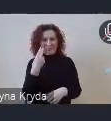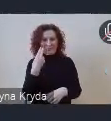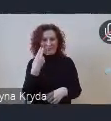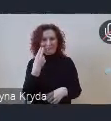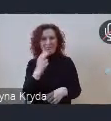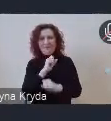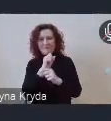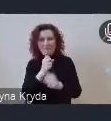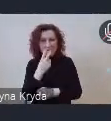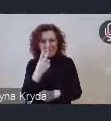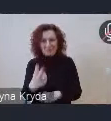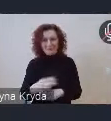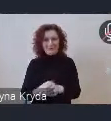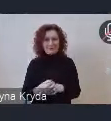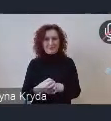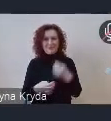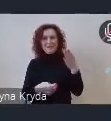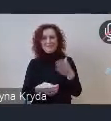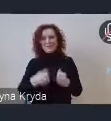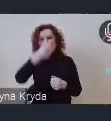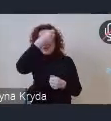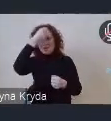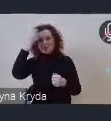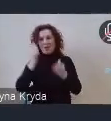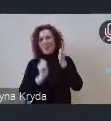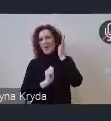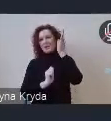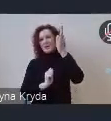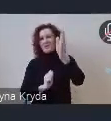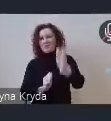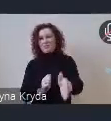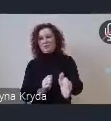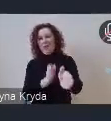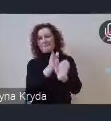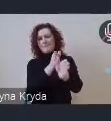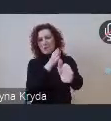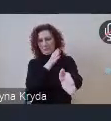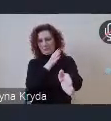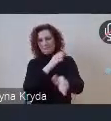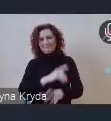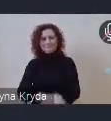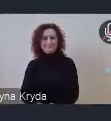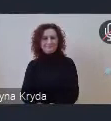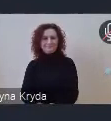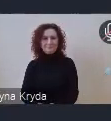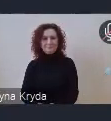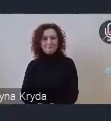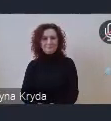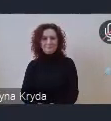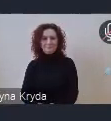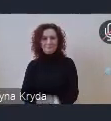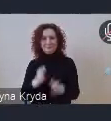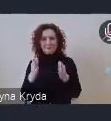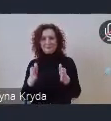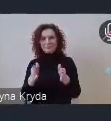przepierzenie tak zwane ścianka szklana tutaj to też jest przegroda szklana który znajduje się w przestrzeni Komunikacji bo to jest korytarze to jest sala